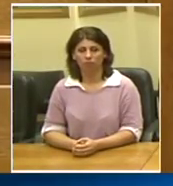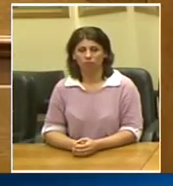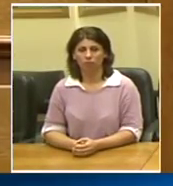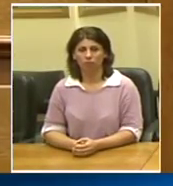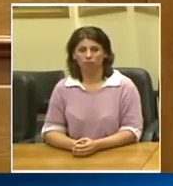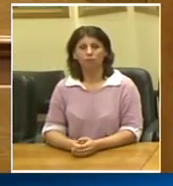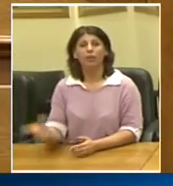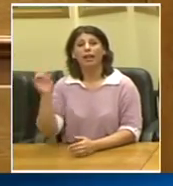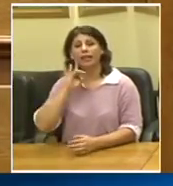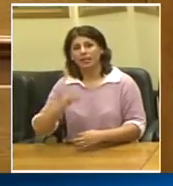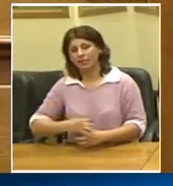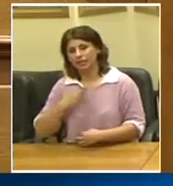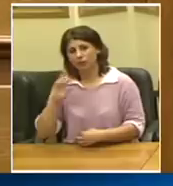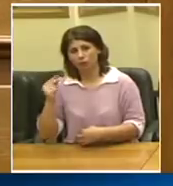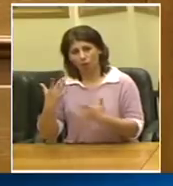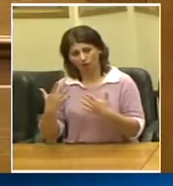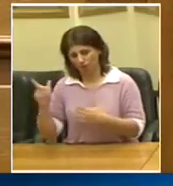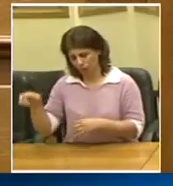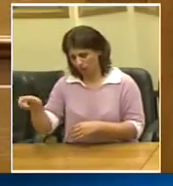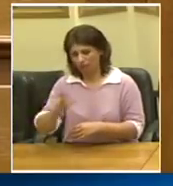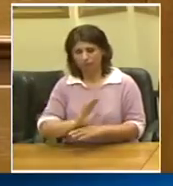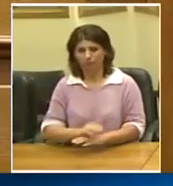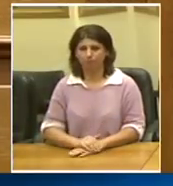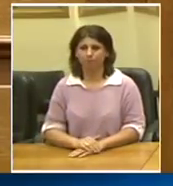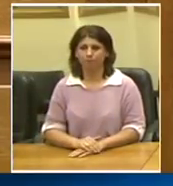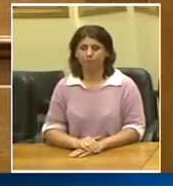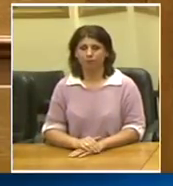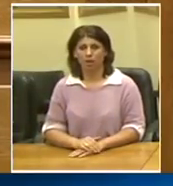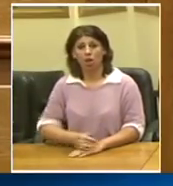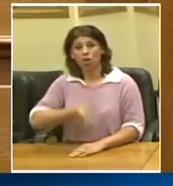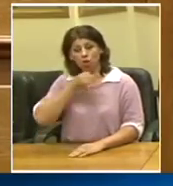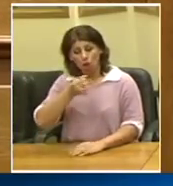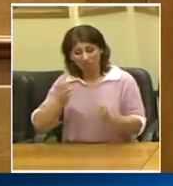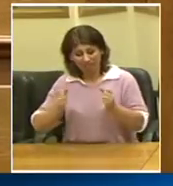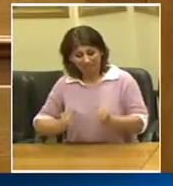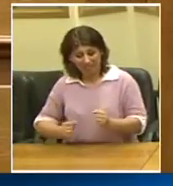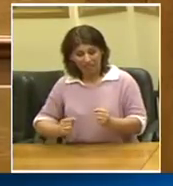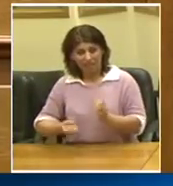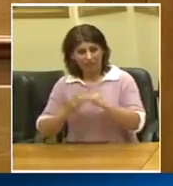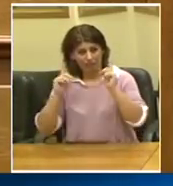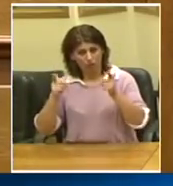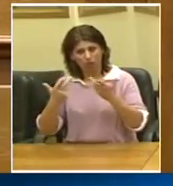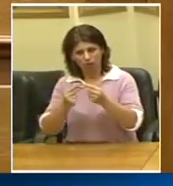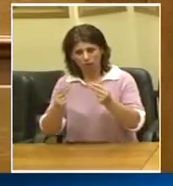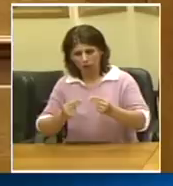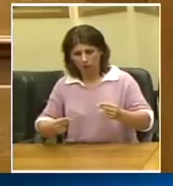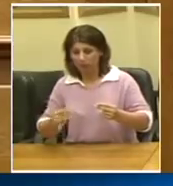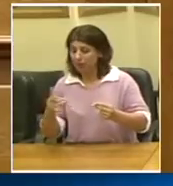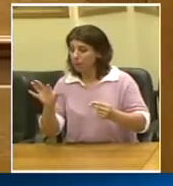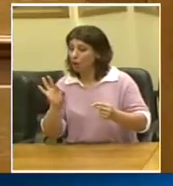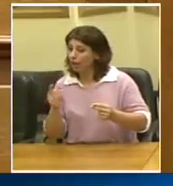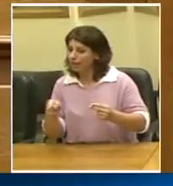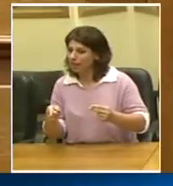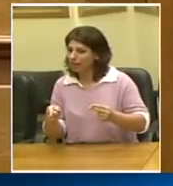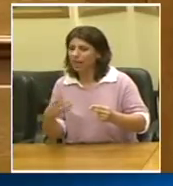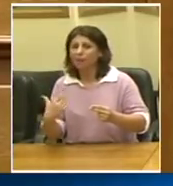Κυρίες και κύριοι βουλευτές, υπάρχουν στο λόγο και τη στάση της Νέας Δημοκρατίας, αλλά και στα αποτελέσματα της επιλογής της,